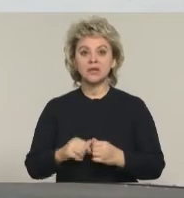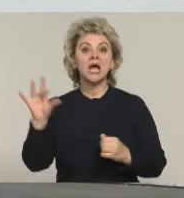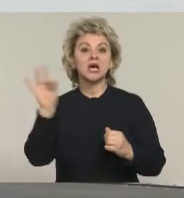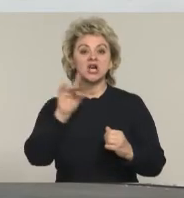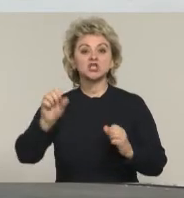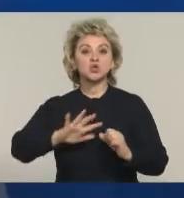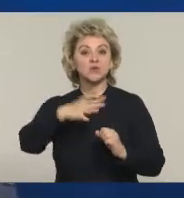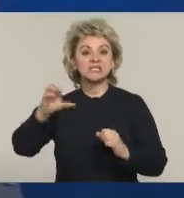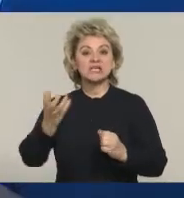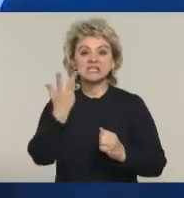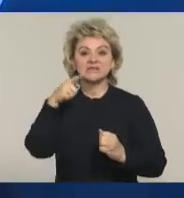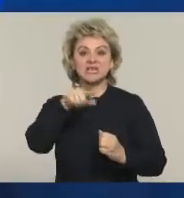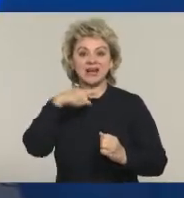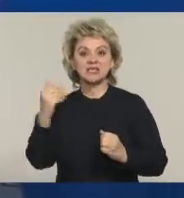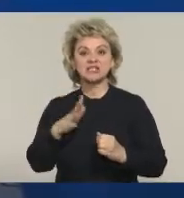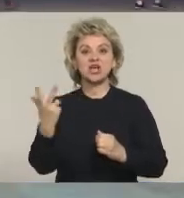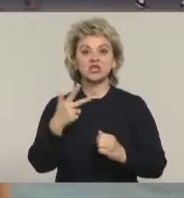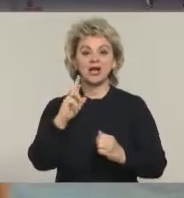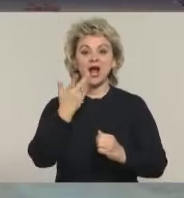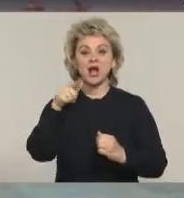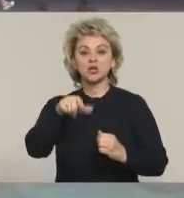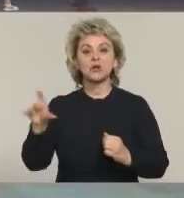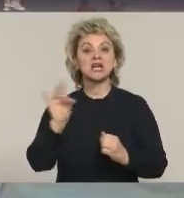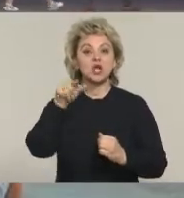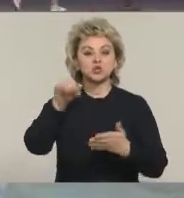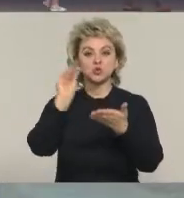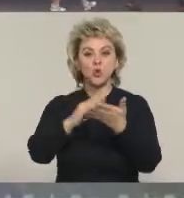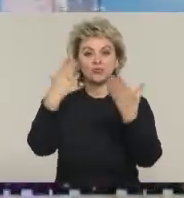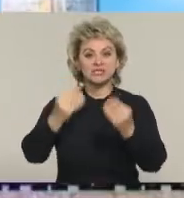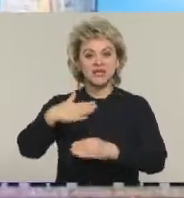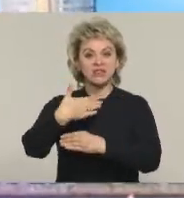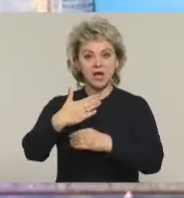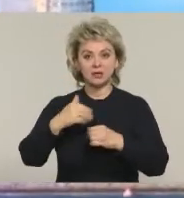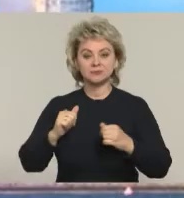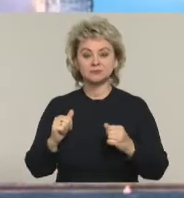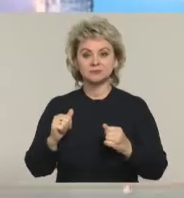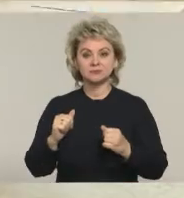Ростов засиял цветами российского триколора. В Донской столице отметили День флага.